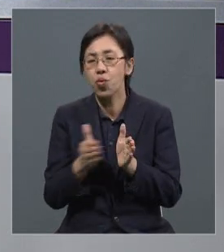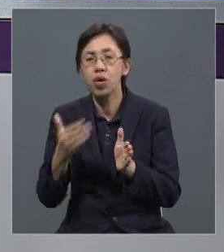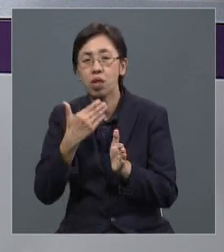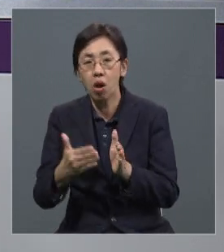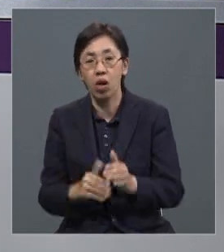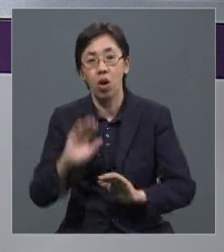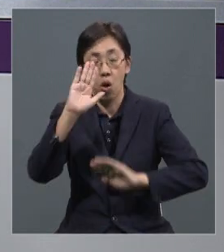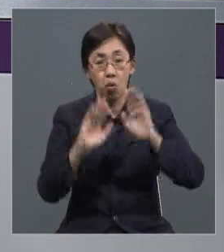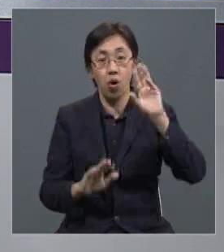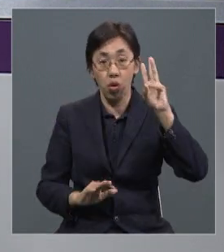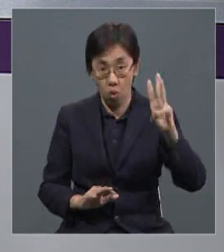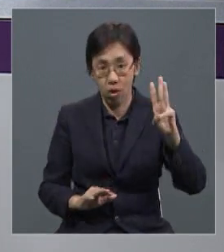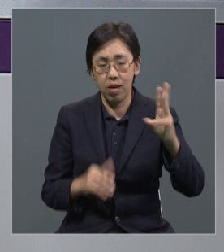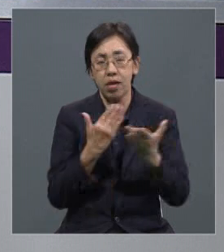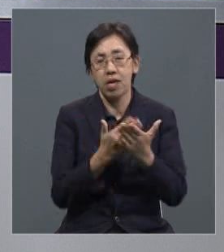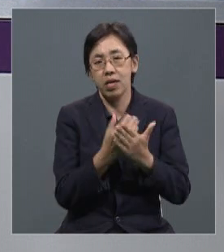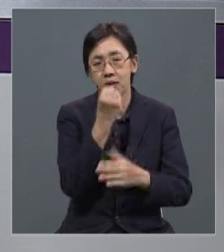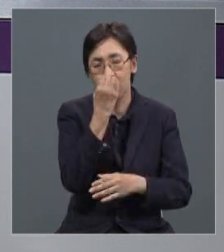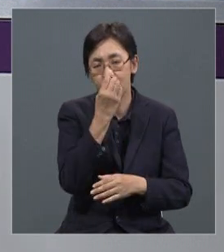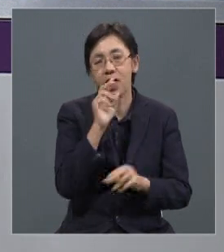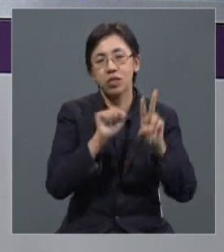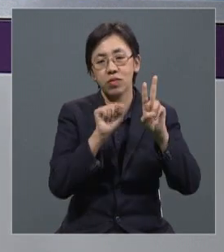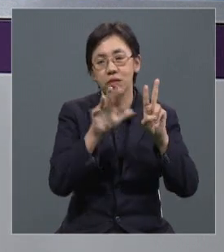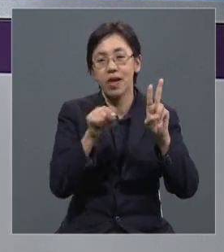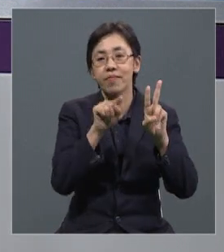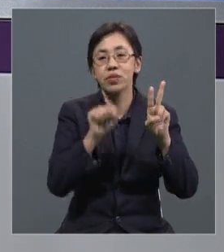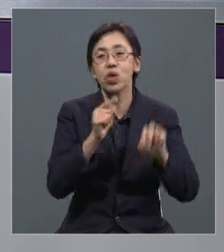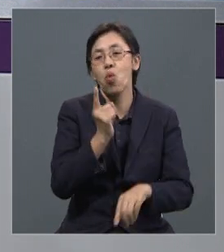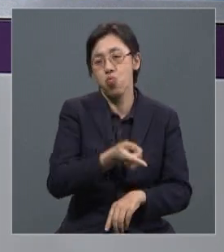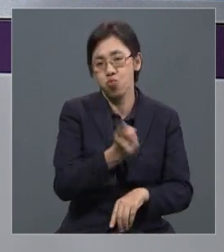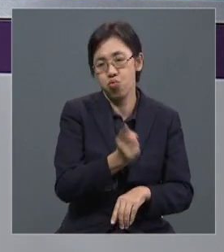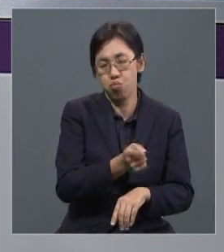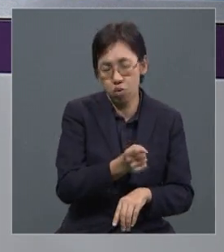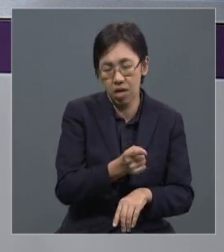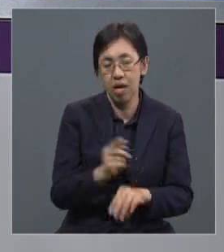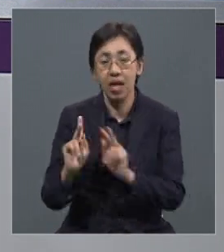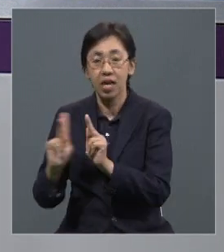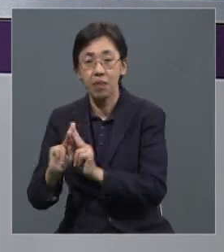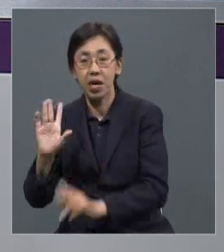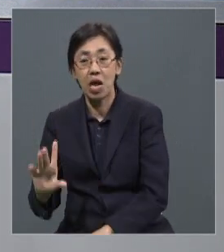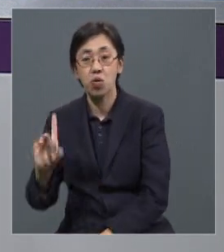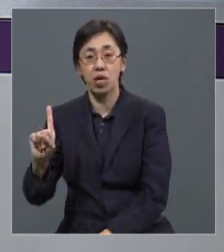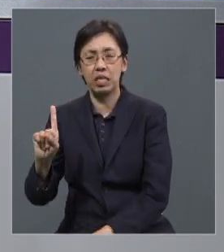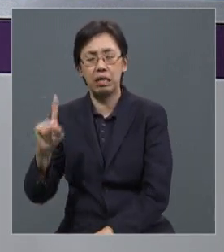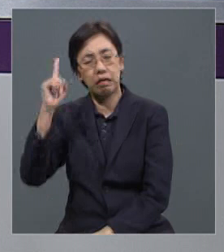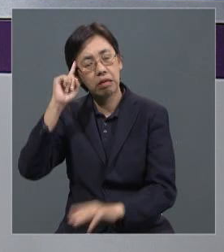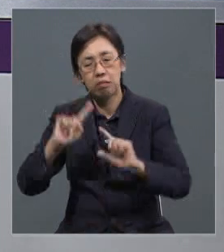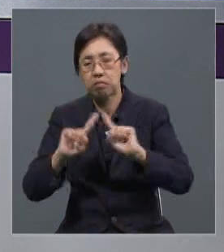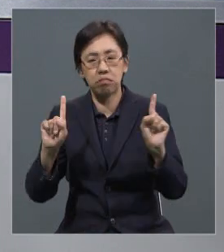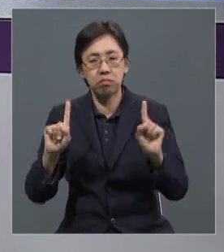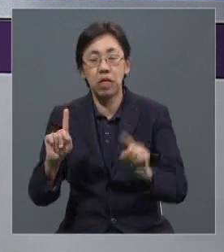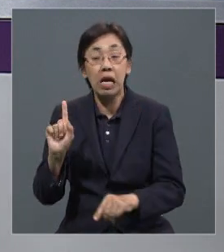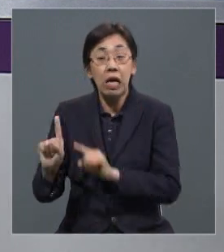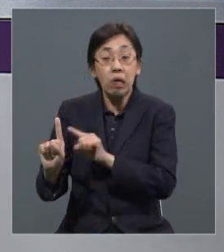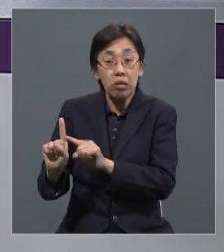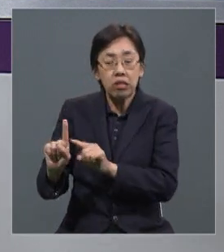งที่โหวตวันนี้นะครับให้คงอัตราดอกเบี้ยเอาไว้เท่าเดิมแต่ว่ามีกรรมการ1เสียงครับมองต่างกันแล้วก็เห็นว่าควรจะปรับลด